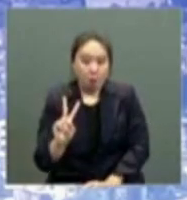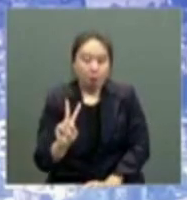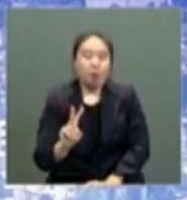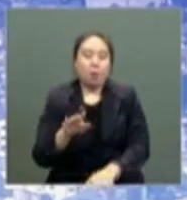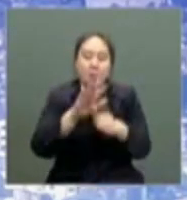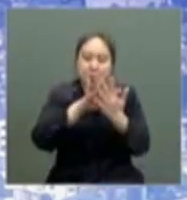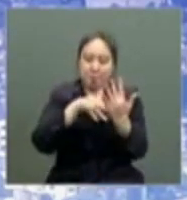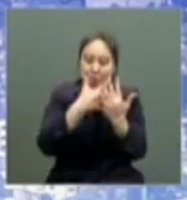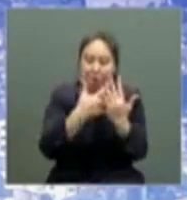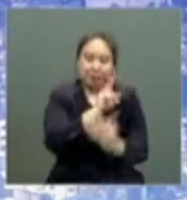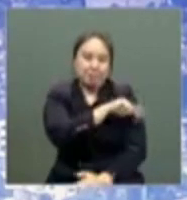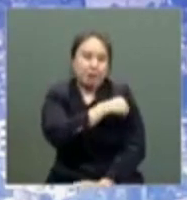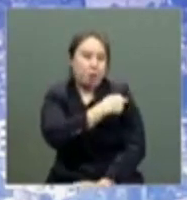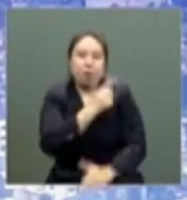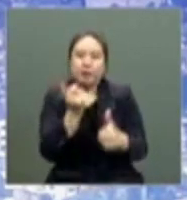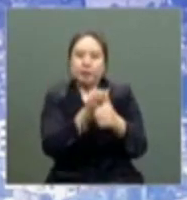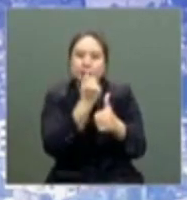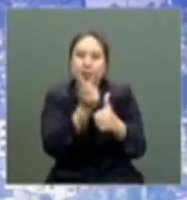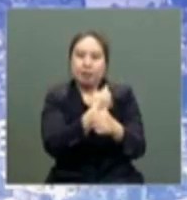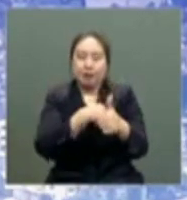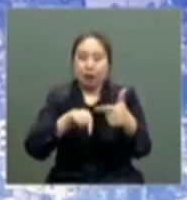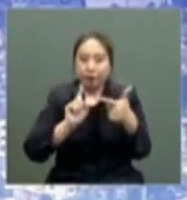มาตรการที่ท่านผู้อำนวยการศูนย์ให้จัดมาเป็นโครงสร้างอยู่ในระบบของการเป็นสปกมาตรการสาธารณสุขนำที่1